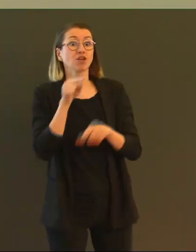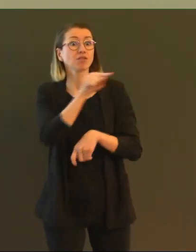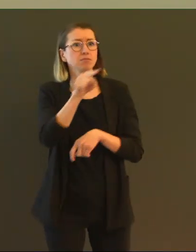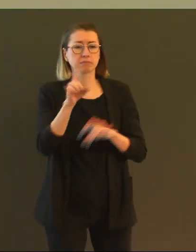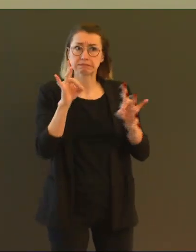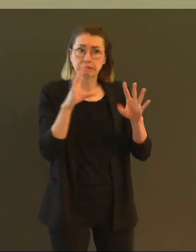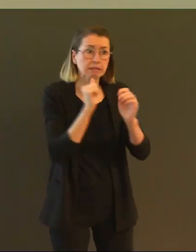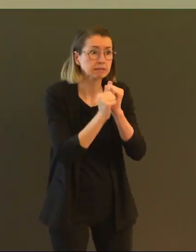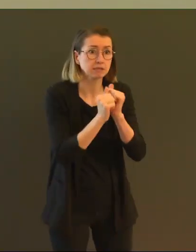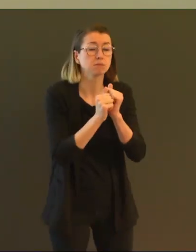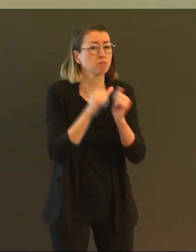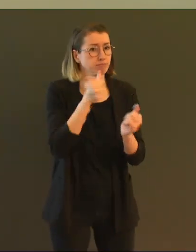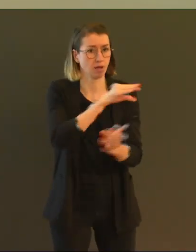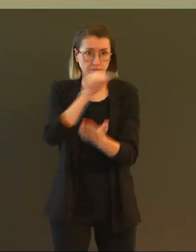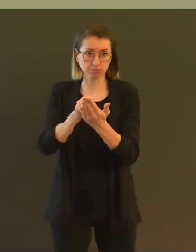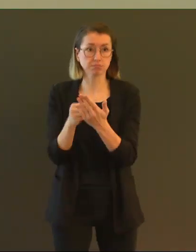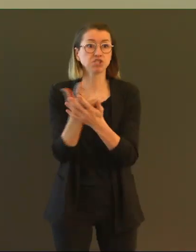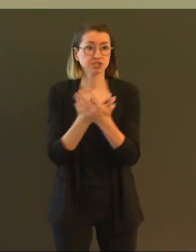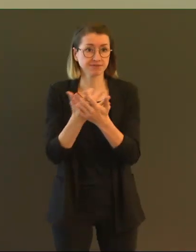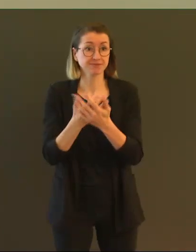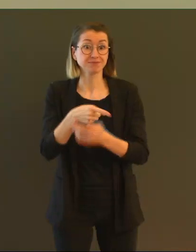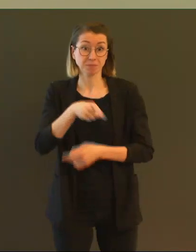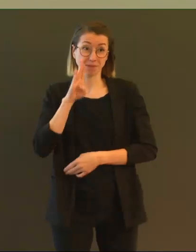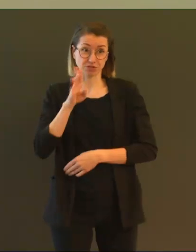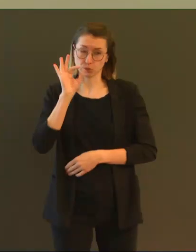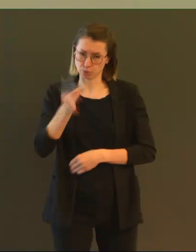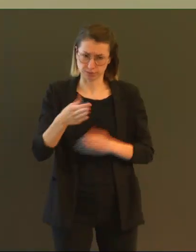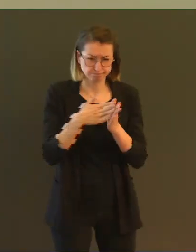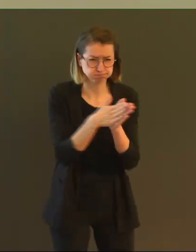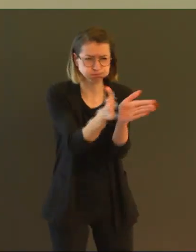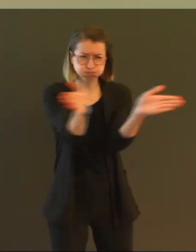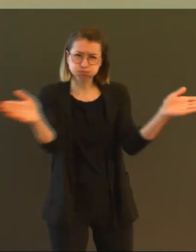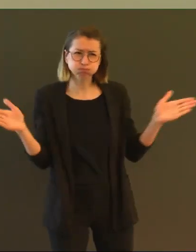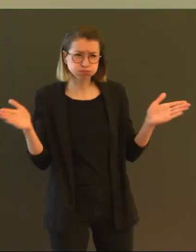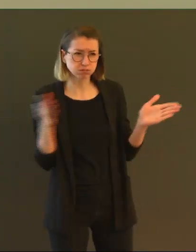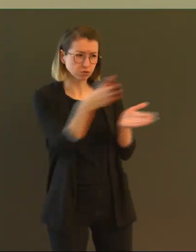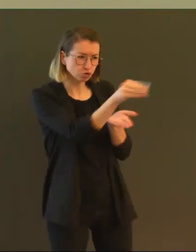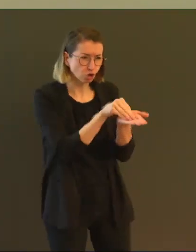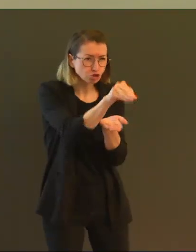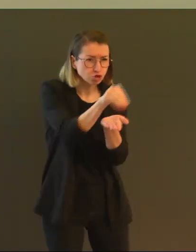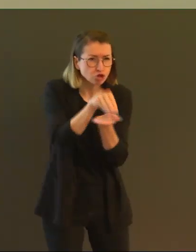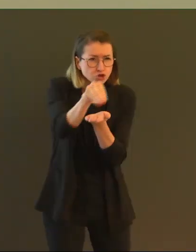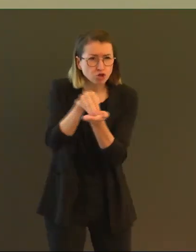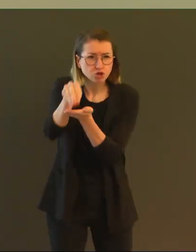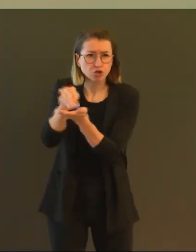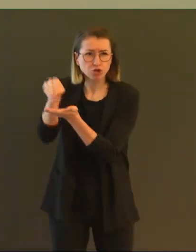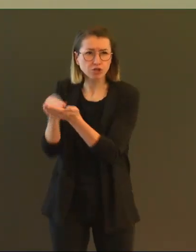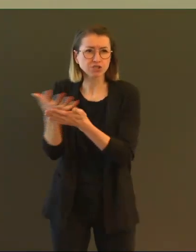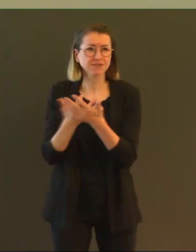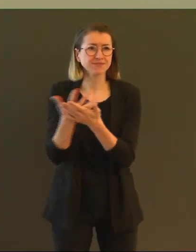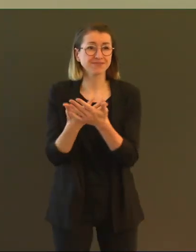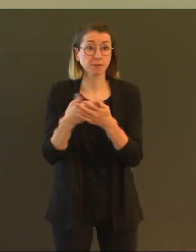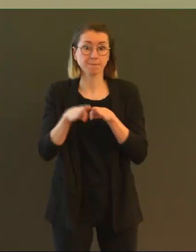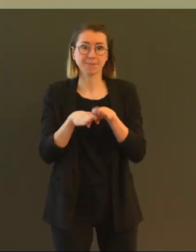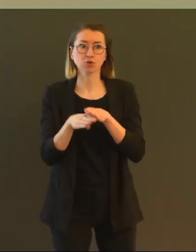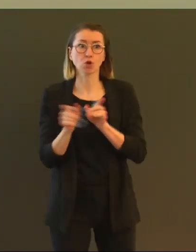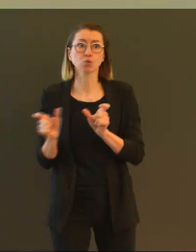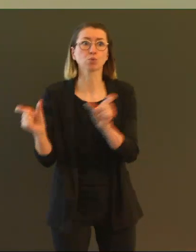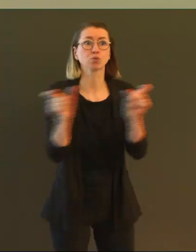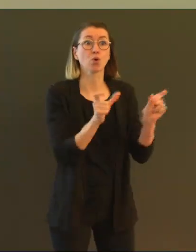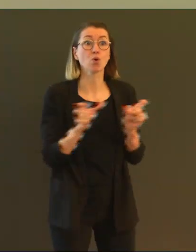ses déclarations de décès. Et ce type de surveillance, d'ailleurs, représente ce que l'OMS recommande